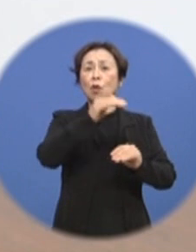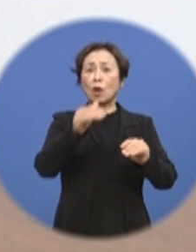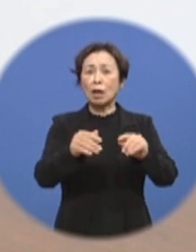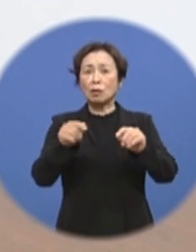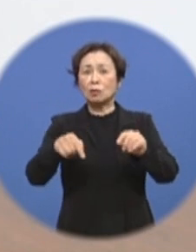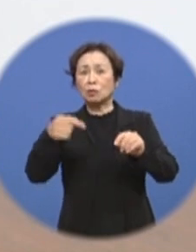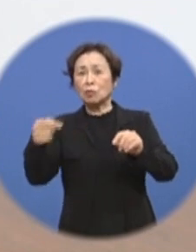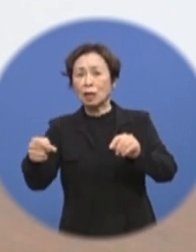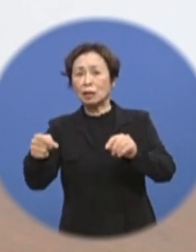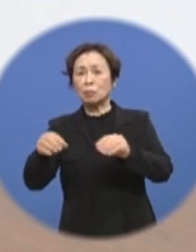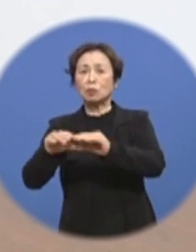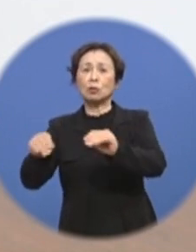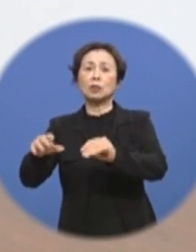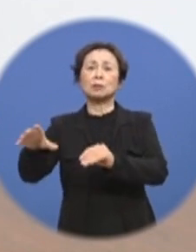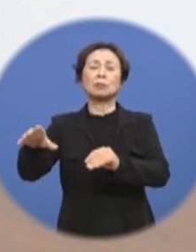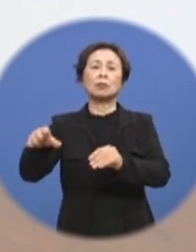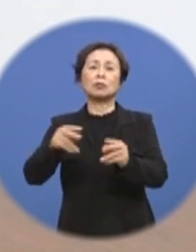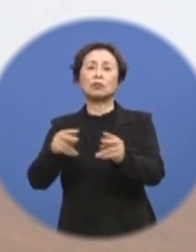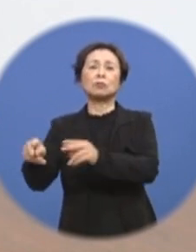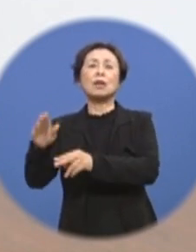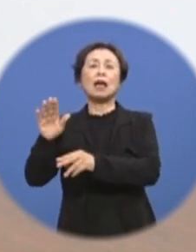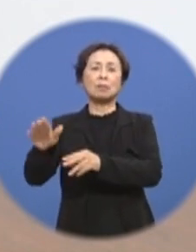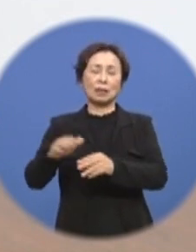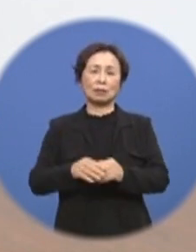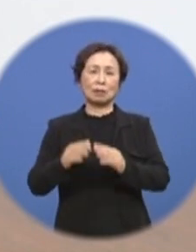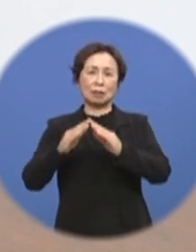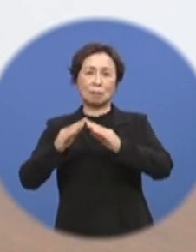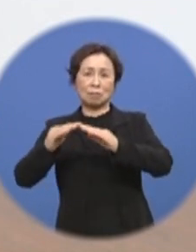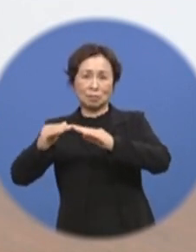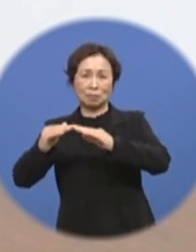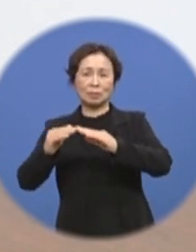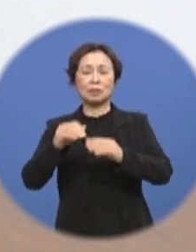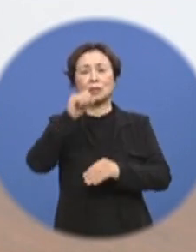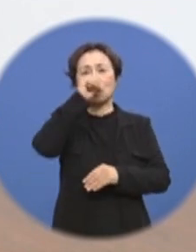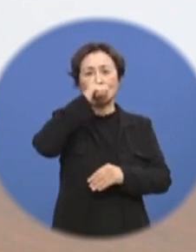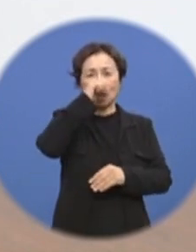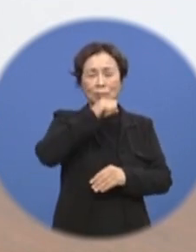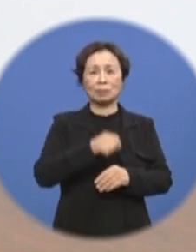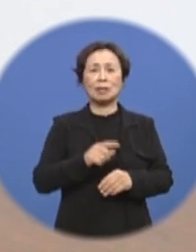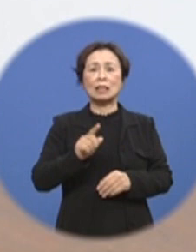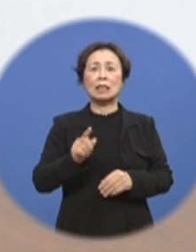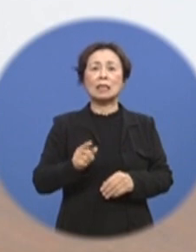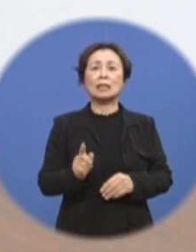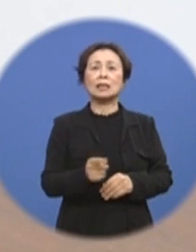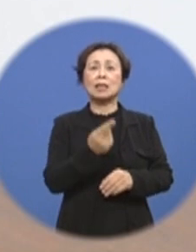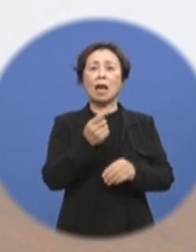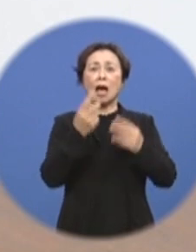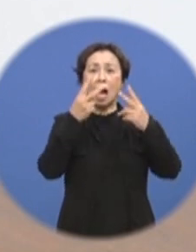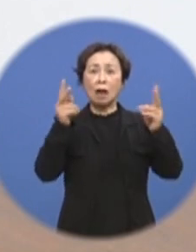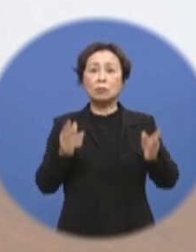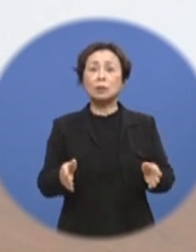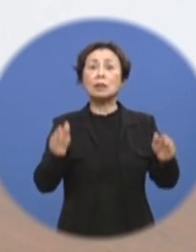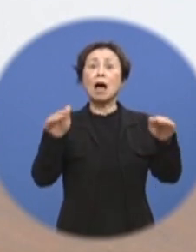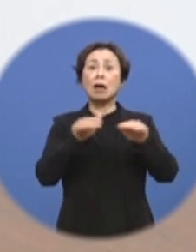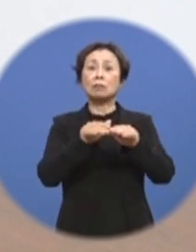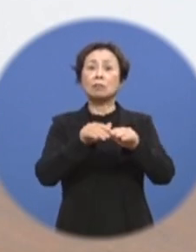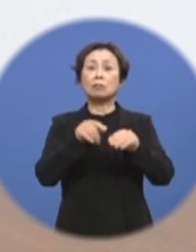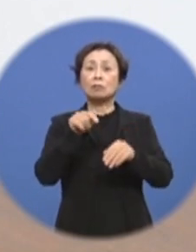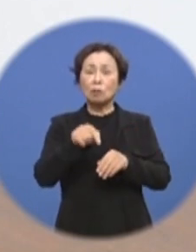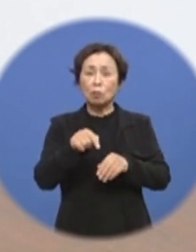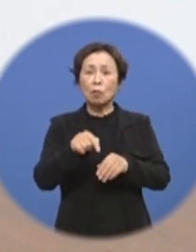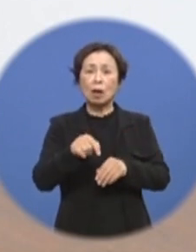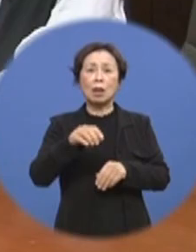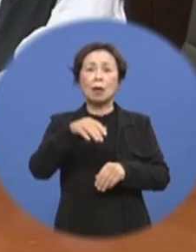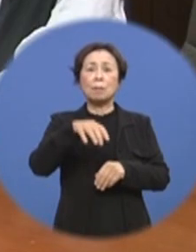も確保してありはいこれは増設になるんですけどねそれから自然博物館については海南市のわんぱく公園にてを